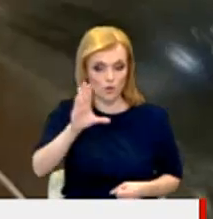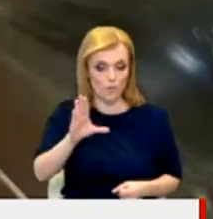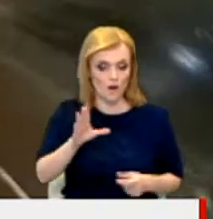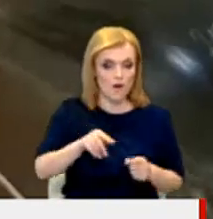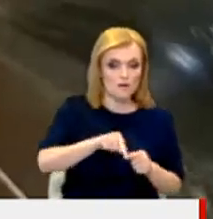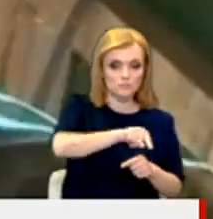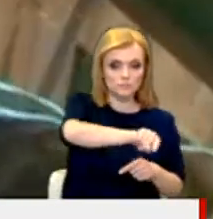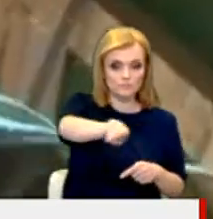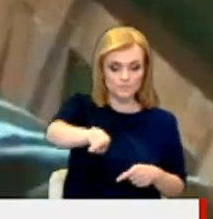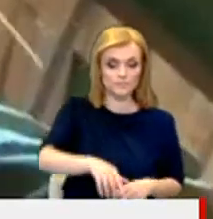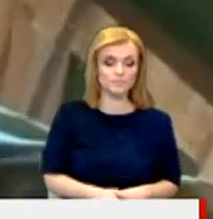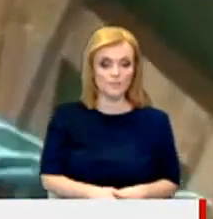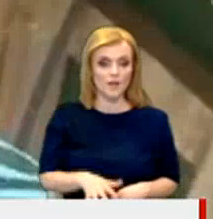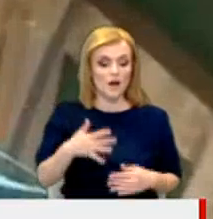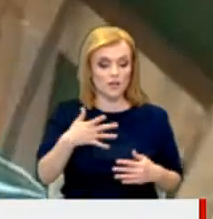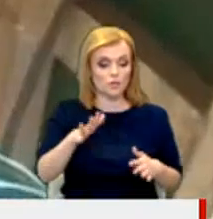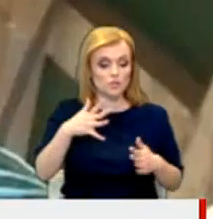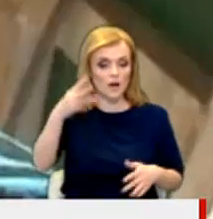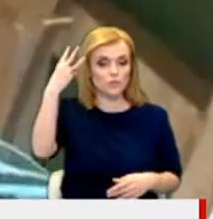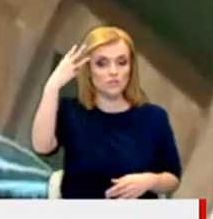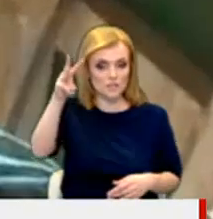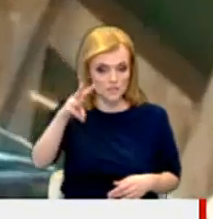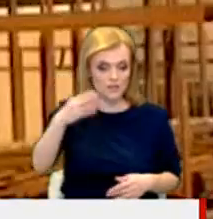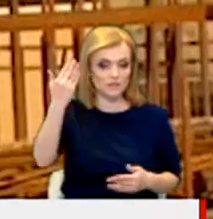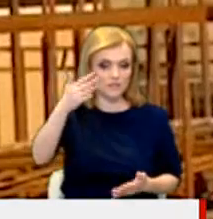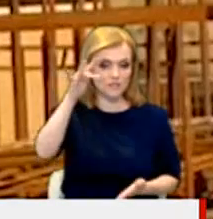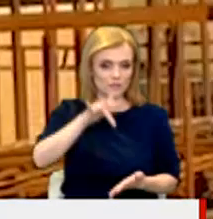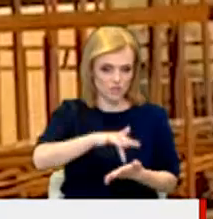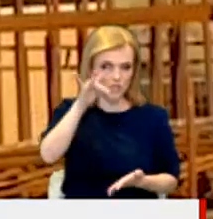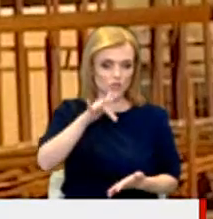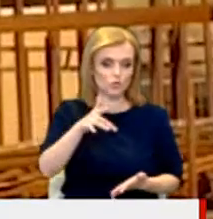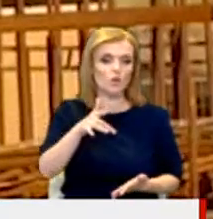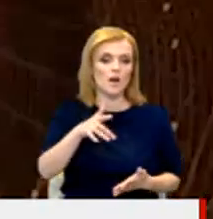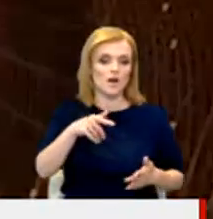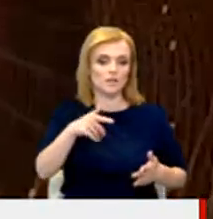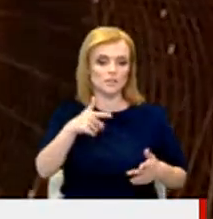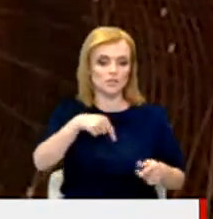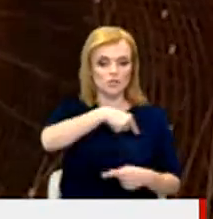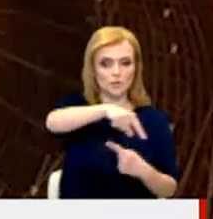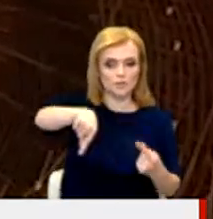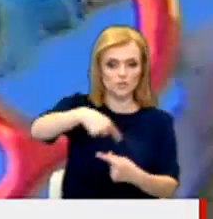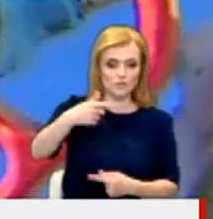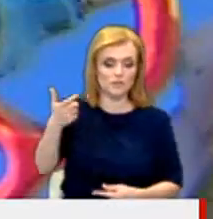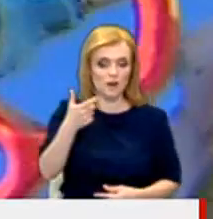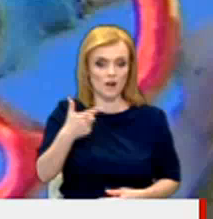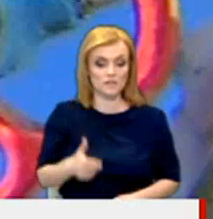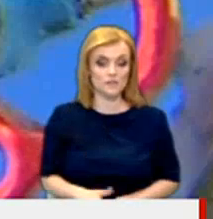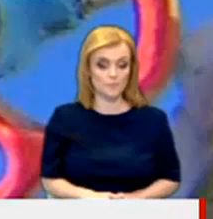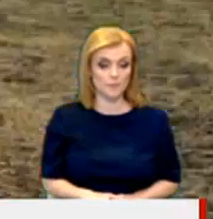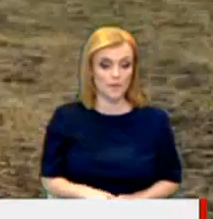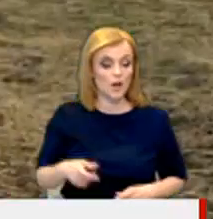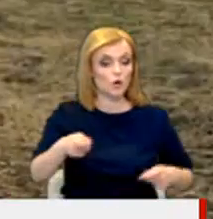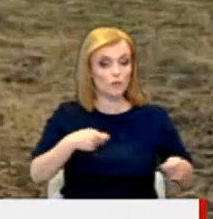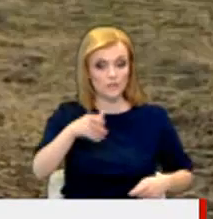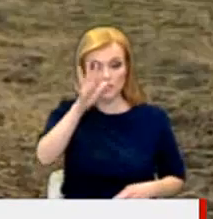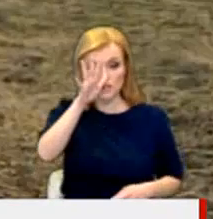ucraineană Naftogaz declară că a modernizat stația de măsurare a volumului de gaze pentru o estimare corectă a consumului Republicii Moldova.